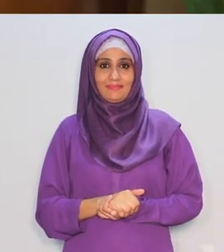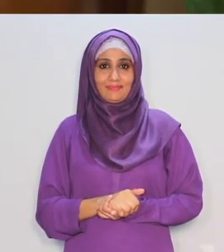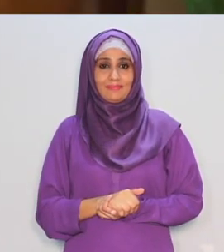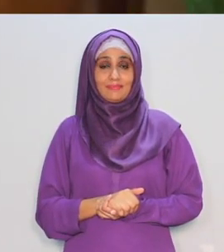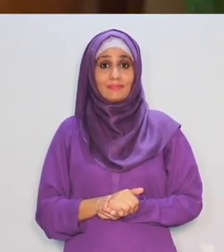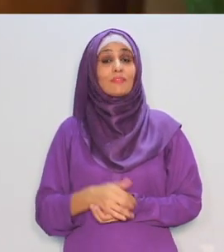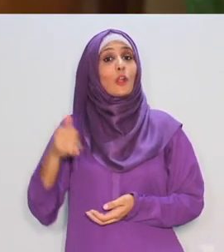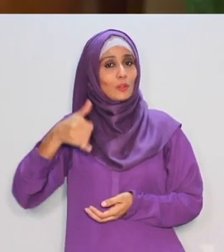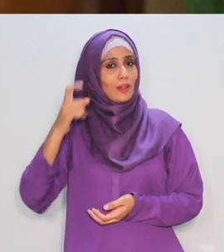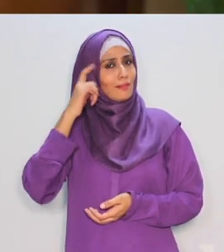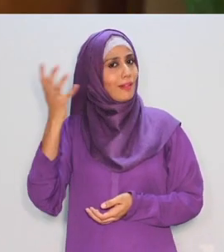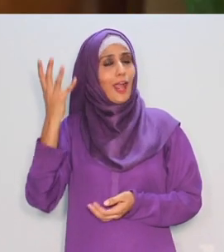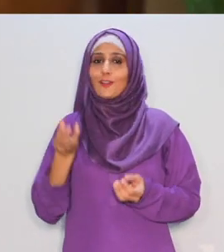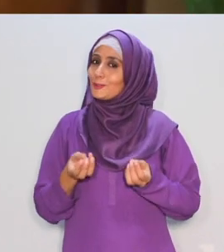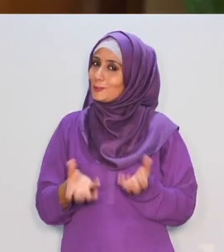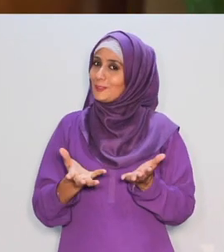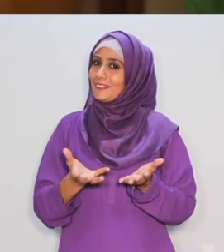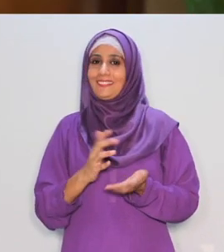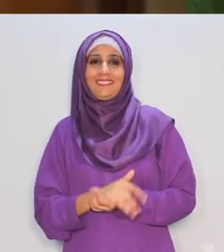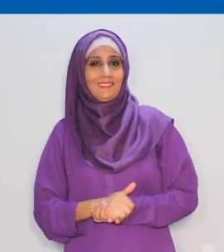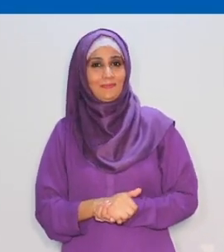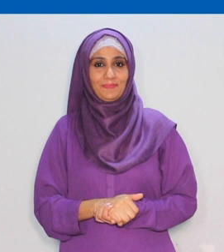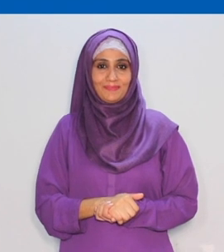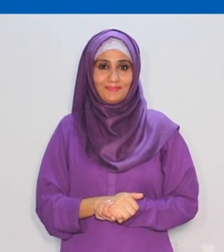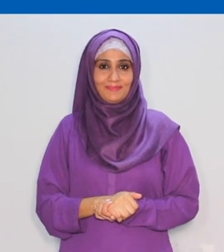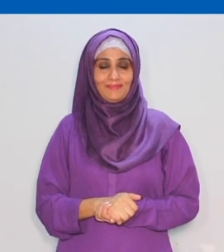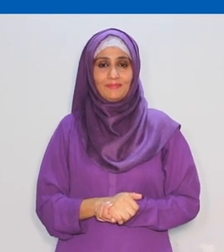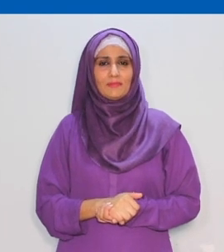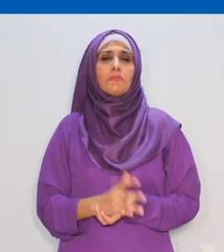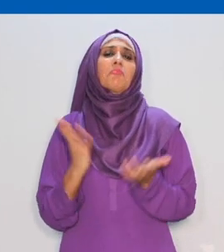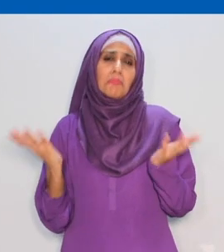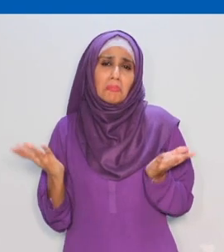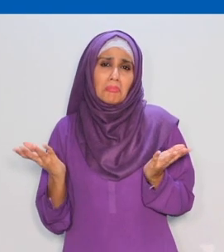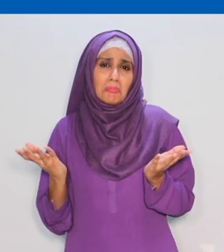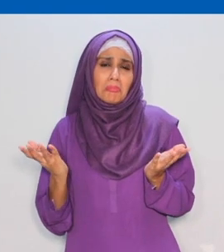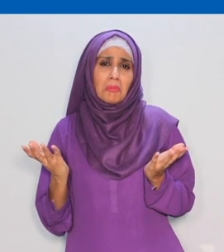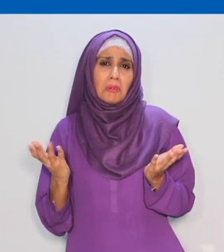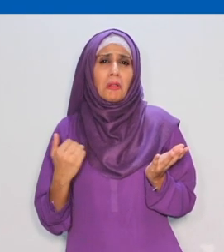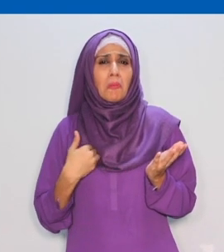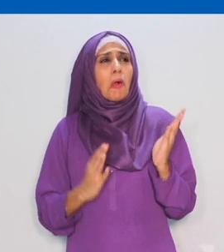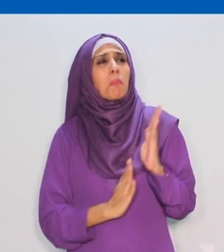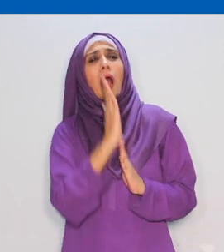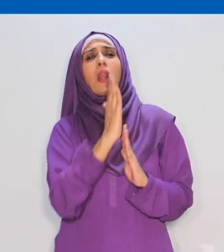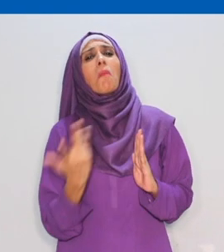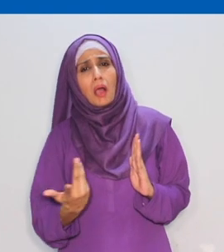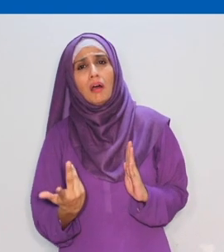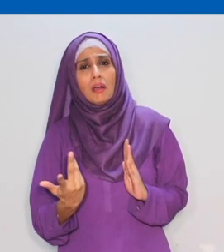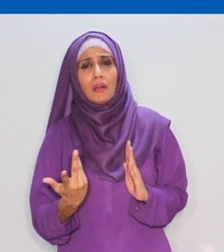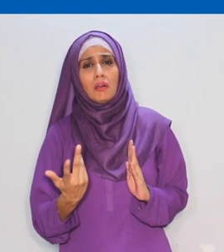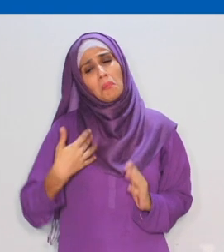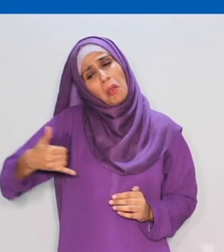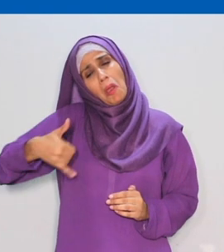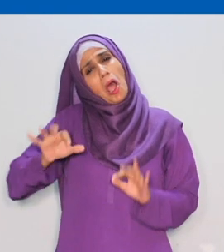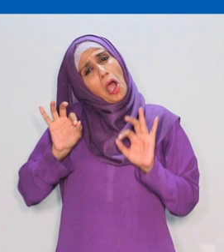तो जनाब छोटू की कहानी है कुछ यूं। क्या करूं मैं, कैसे बढ़ूं मैं, इतना सा